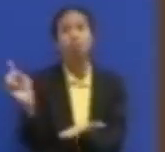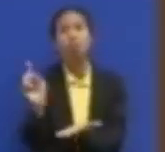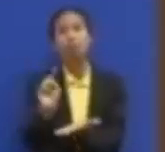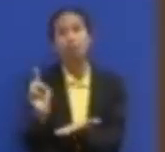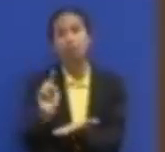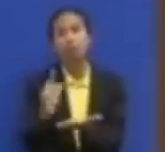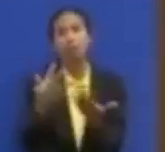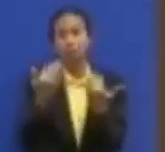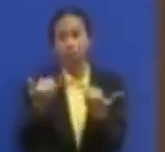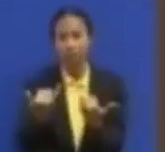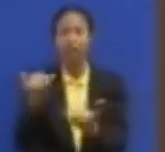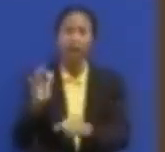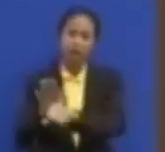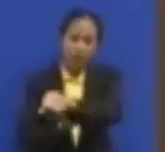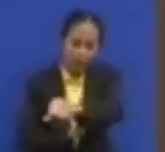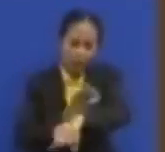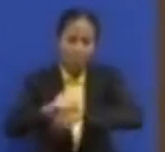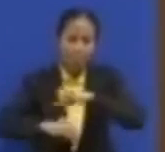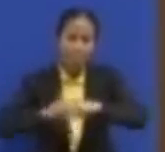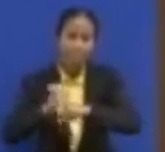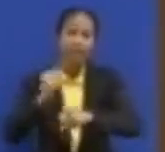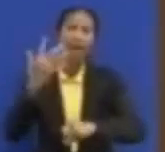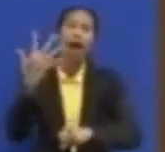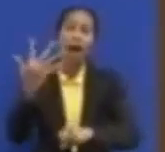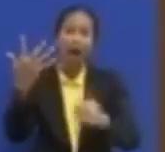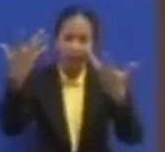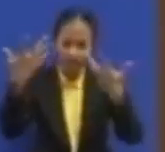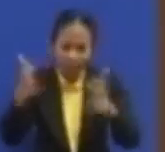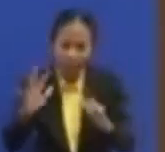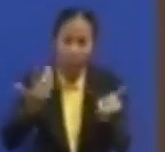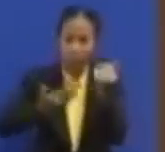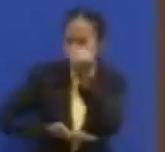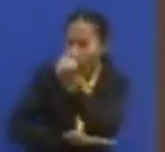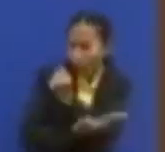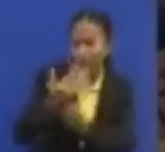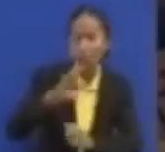5ปีมาแล้วมันไม่มีโอกาสได้พูด